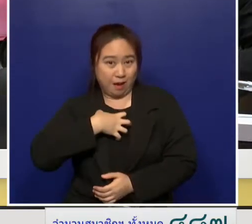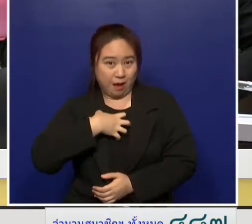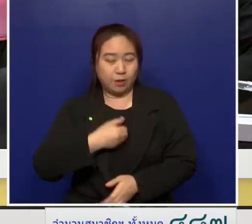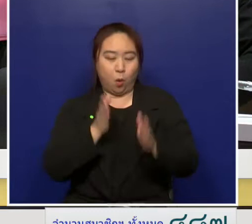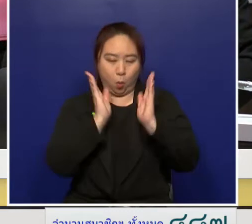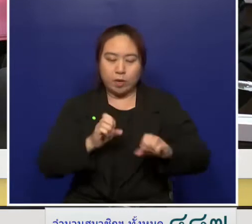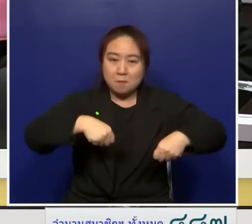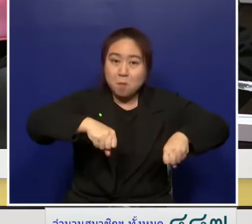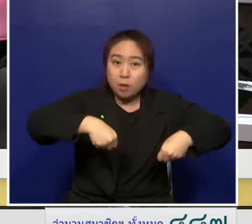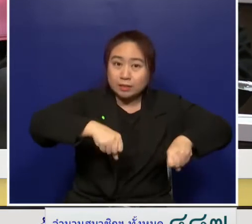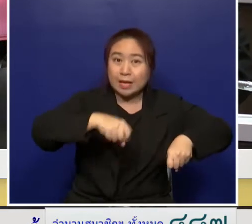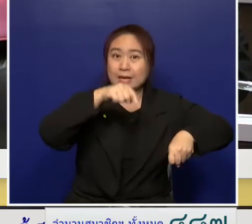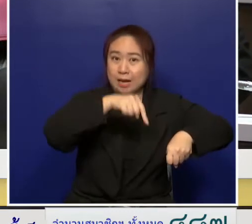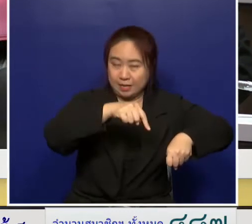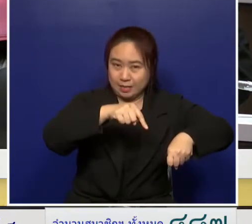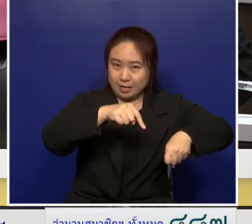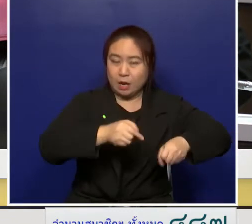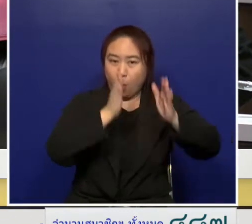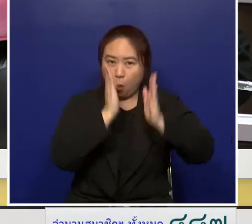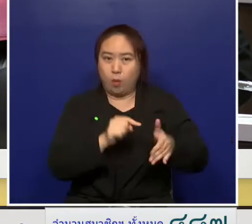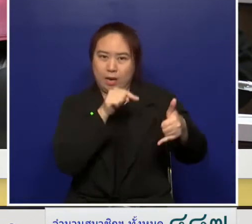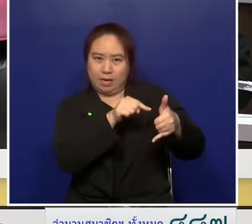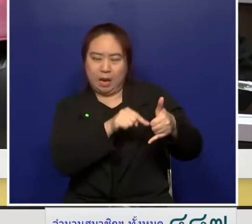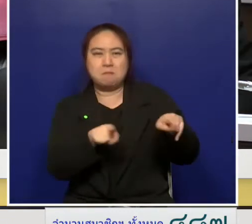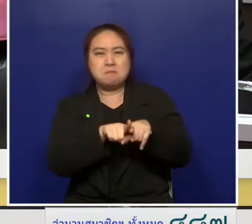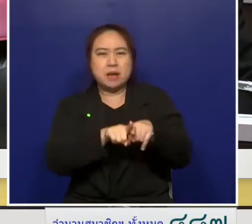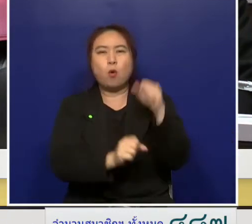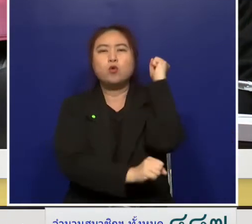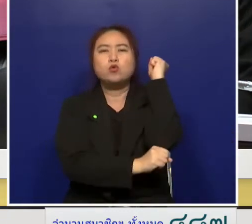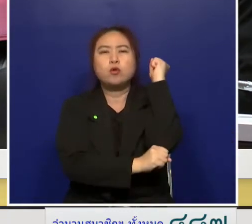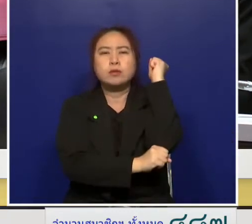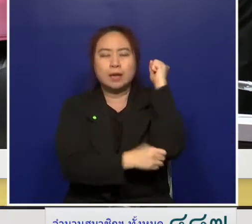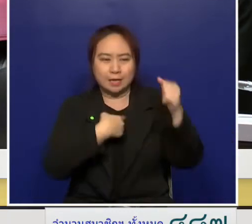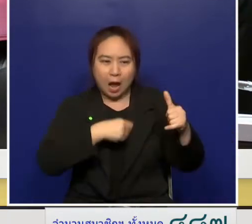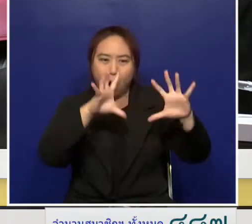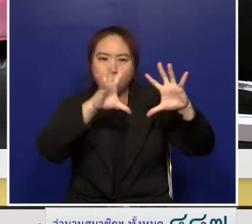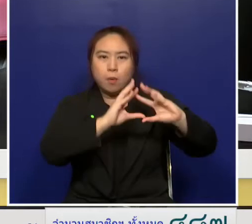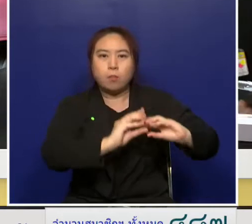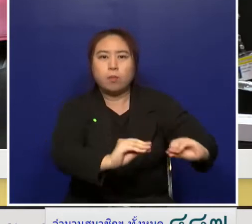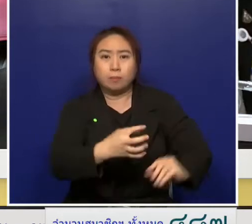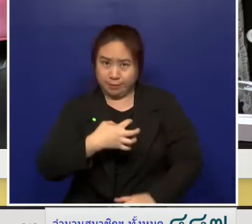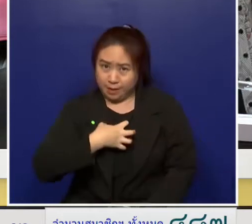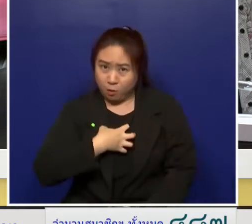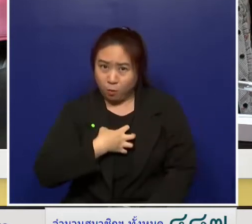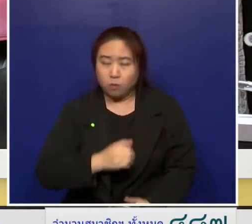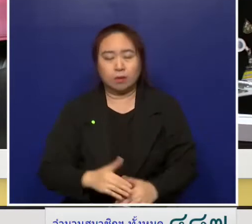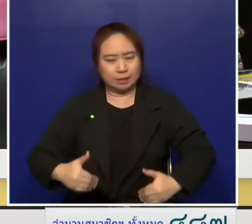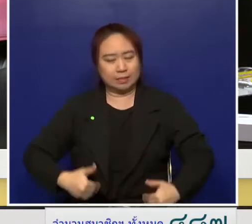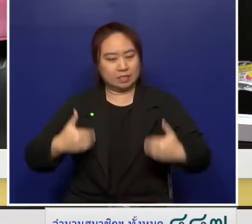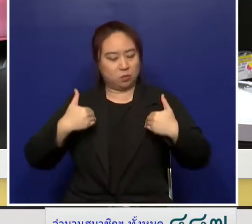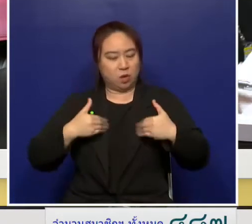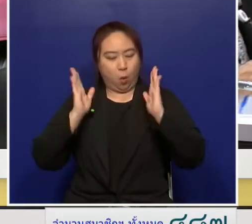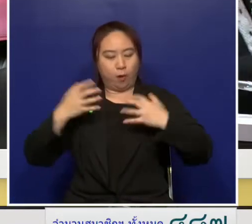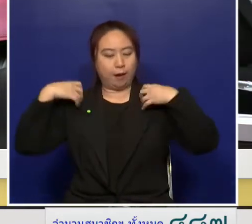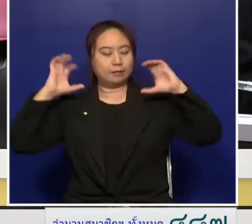บขี่OTWSI ถือวาเป็นคนทมีฃาณายากจนของประเทศ เวายจากปเทศนี้หื Ley frpts .าด